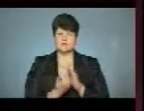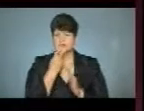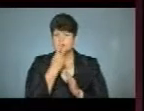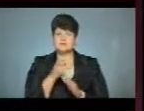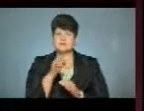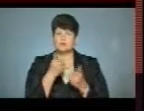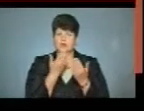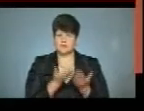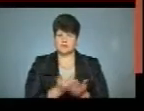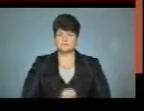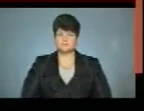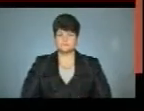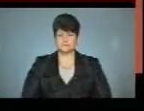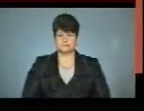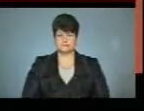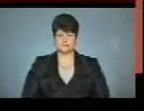таке.